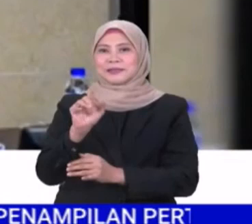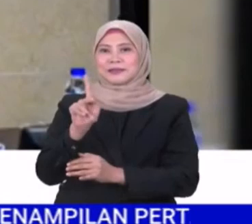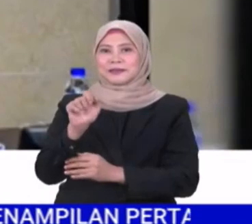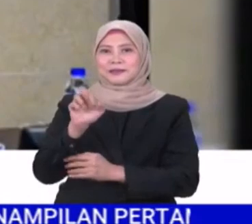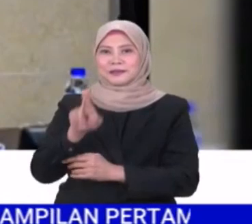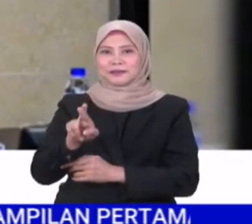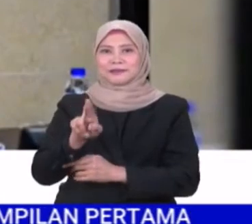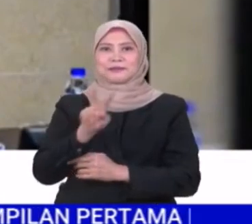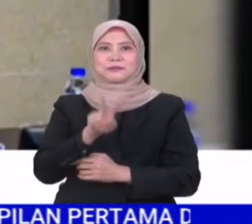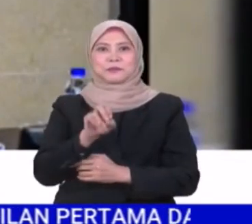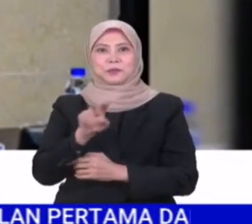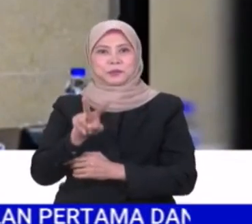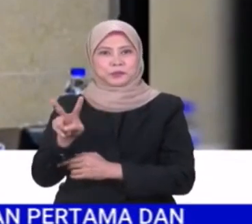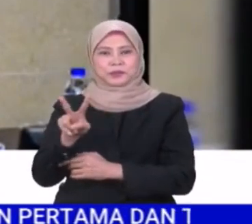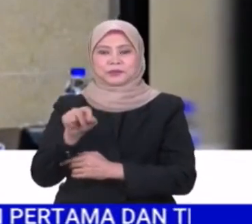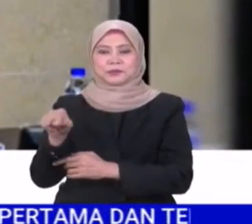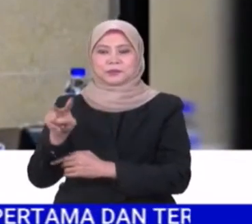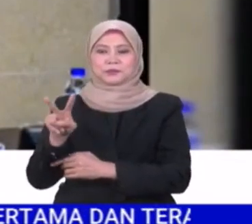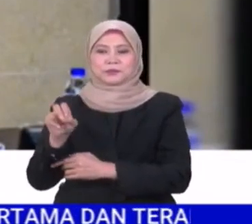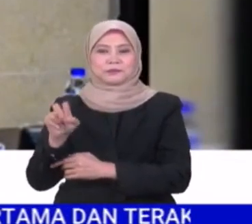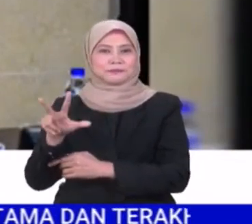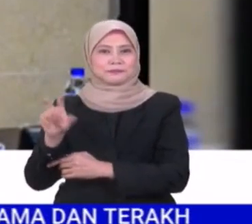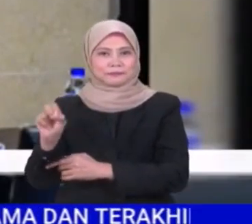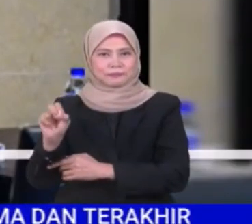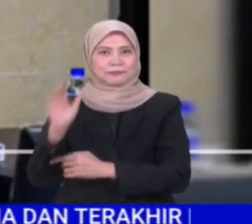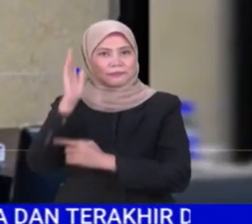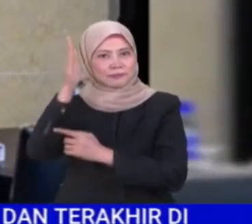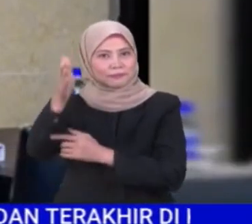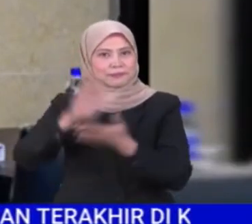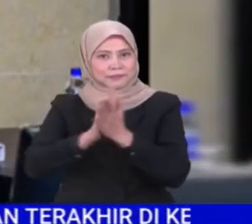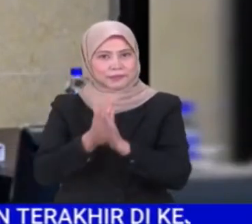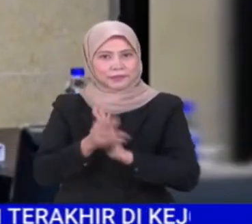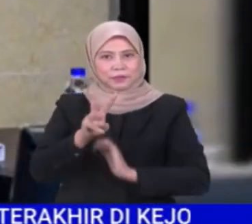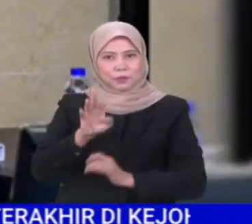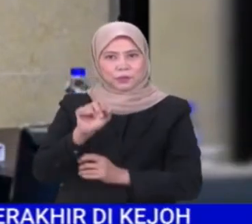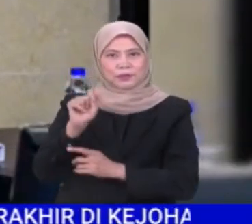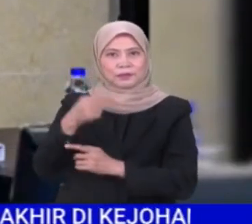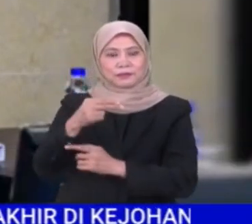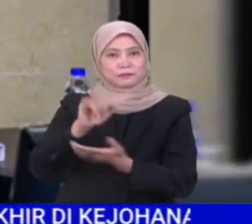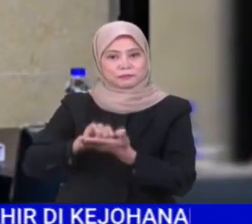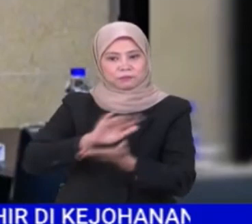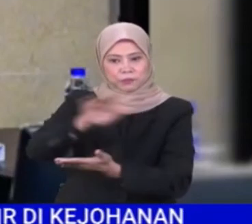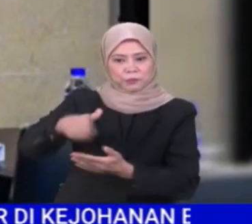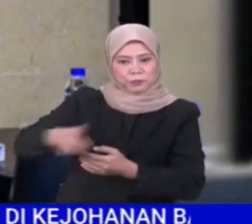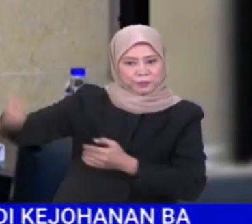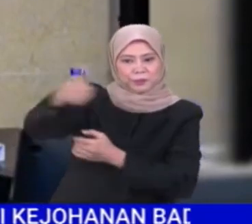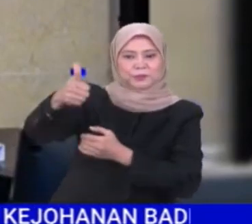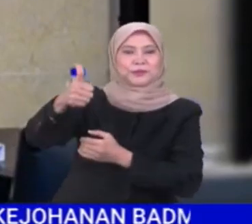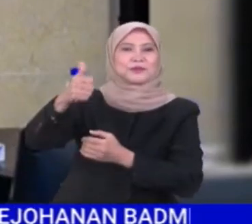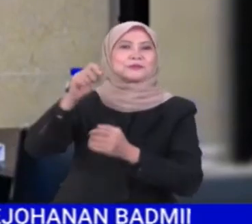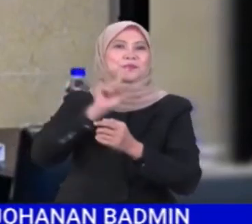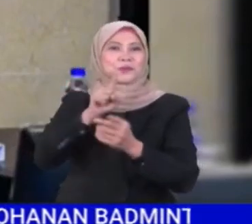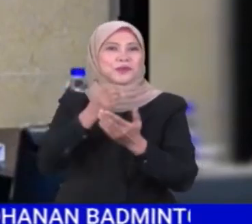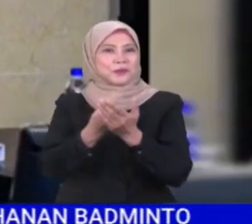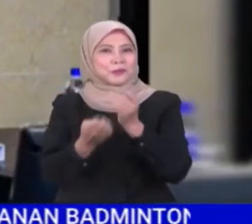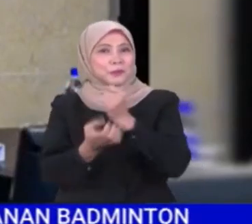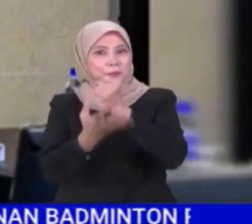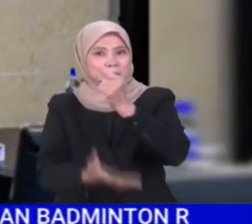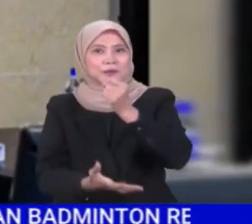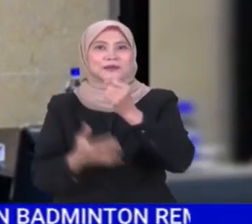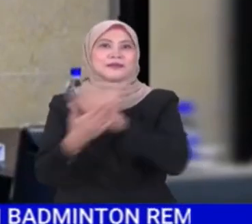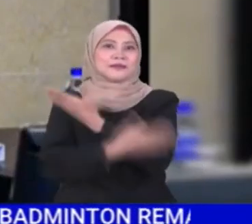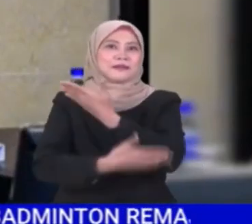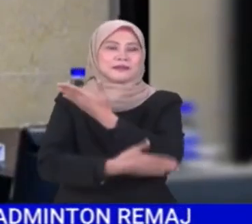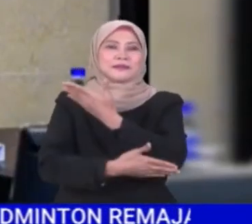Malaysia 2020-2030 ia bahkan jadikan wilayah itu sebagai salah satu tunjang utama menjadi ekonomi negara